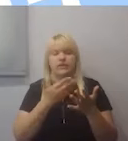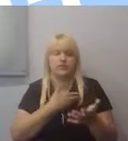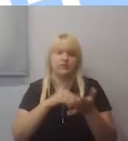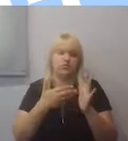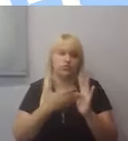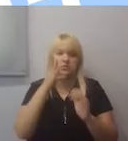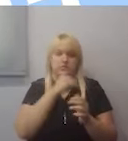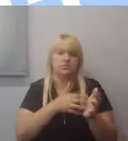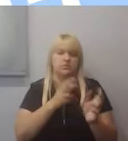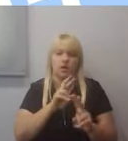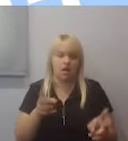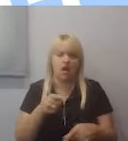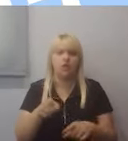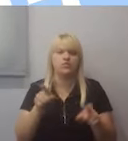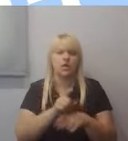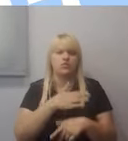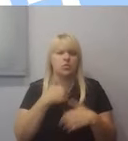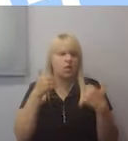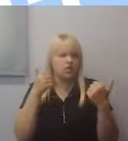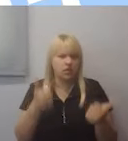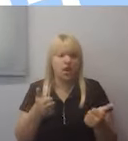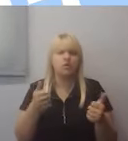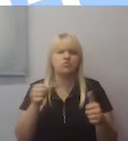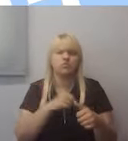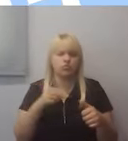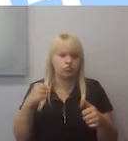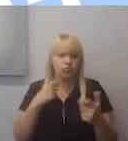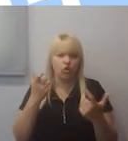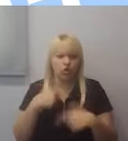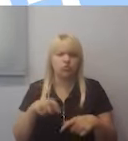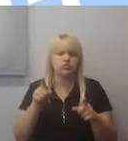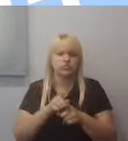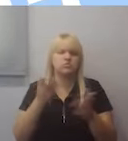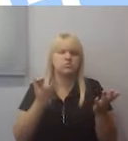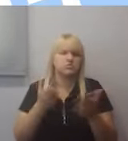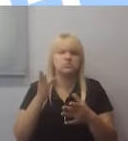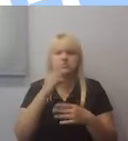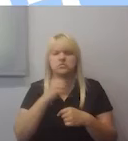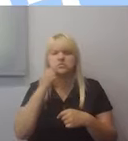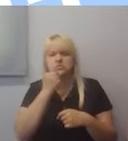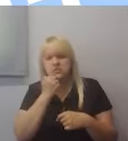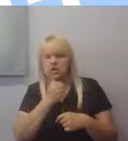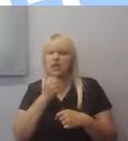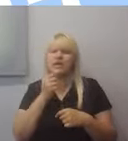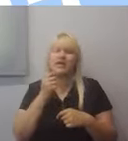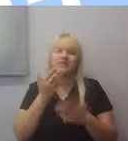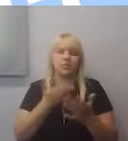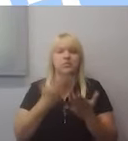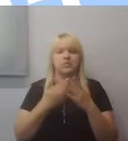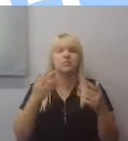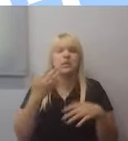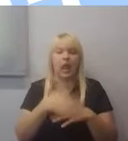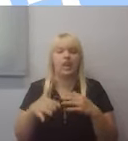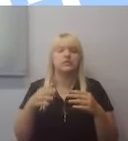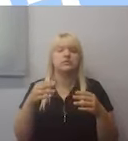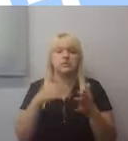kas ir ļoti labi arī pašiem varbūt tas tā paranojiski skan bet izspēlēt situāciju ejot pa ielu re kurur ielas pretējā krustojumā tur par